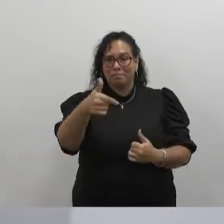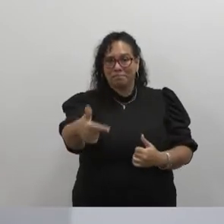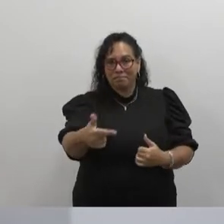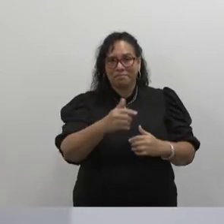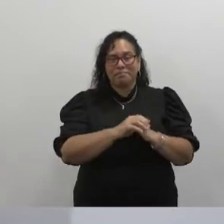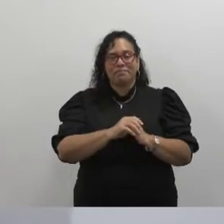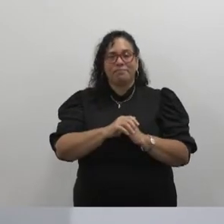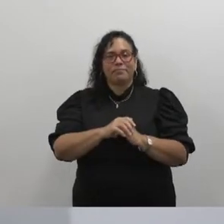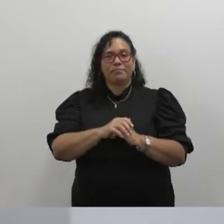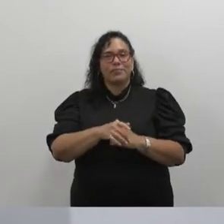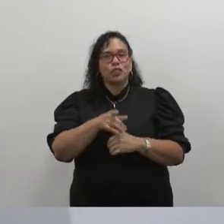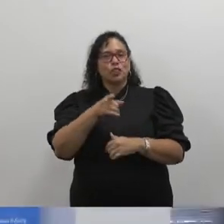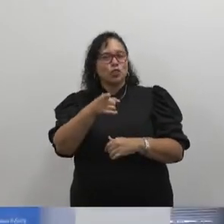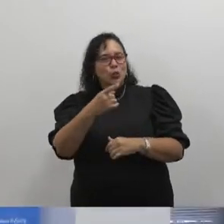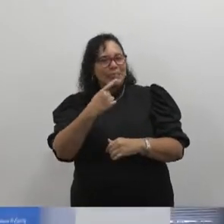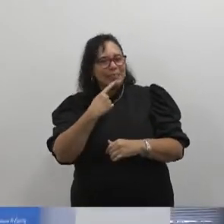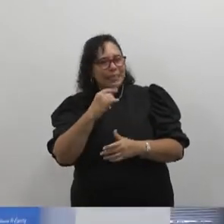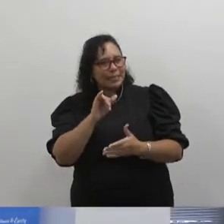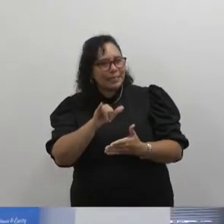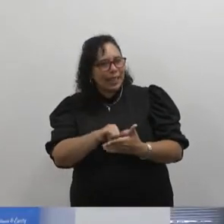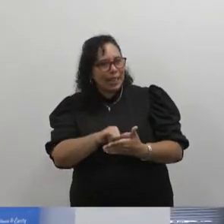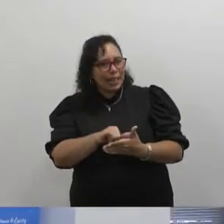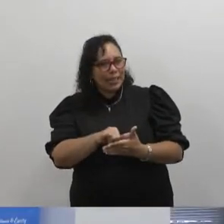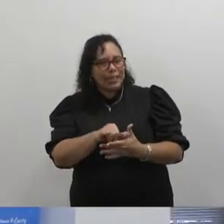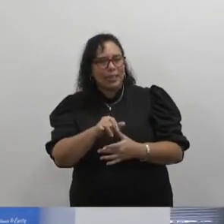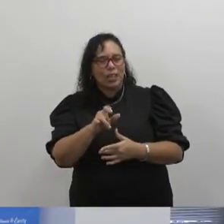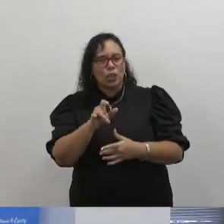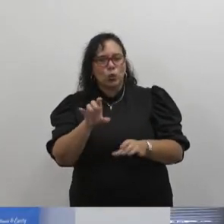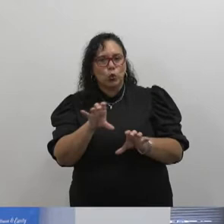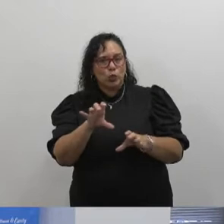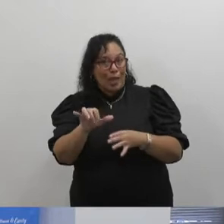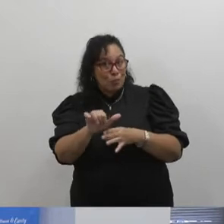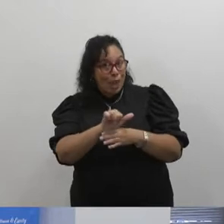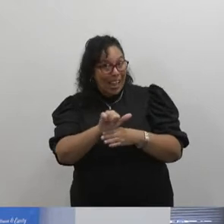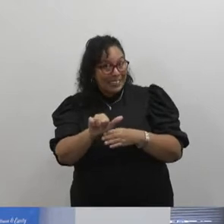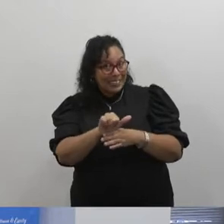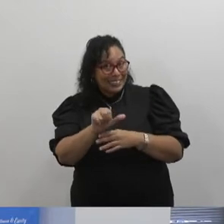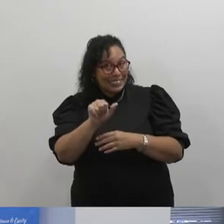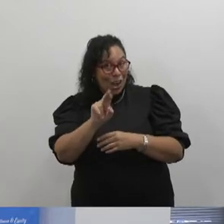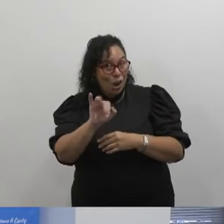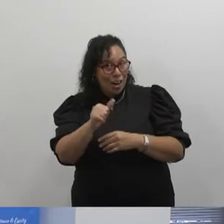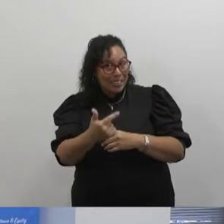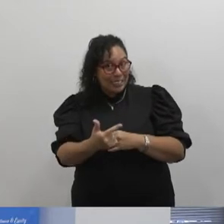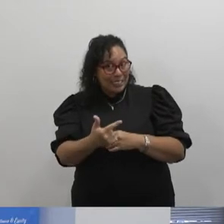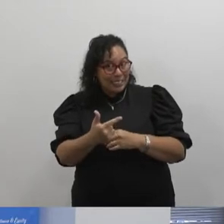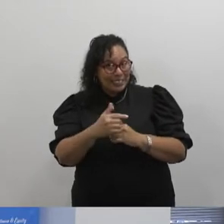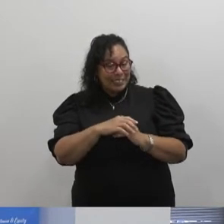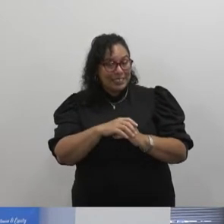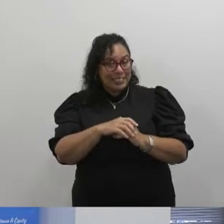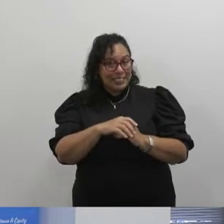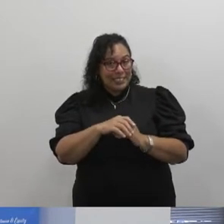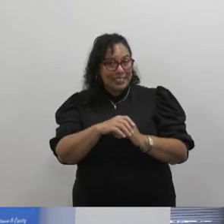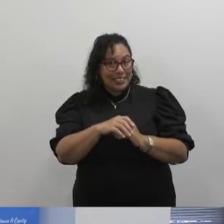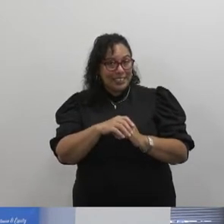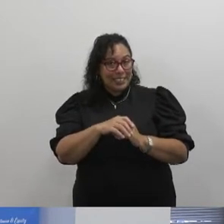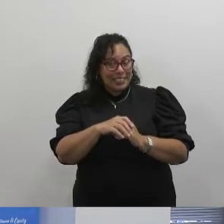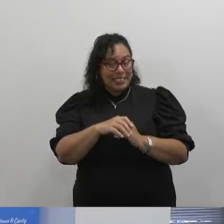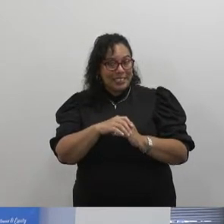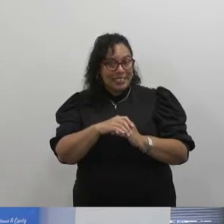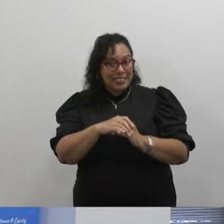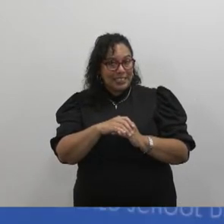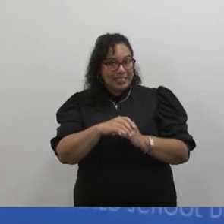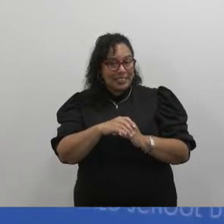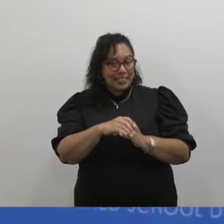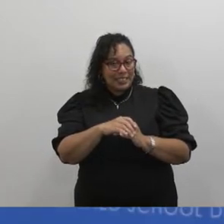ốc cân đại bàn phá đo mặt tay bò sâm can sâm can nơi bên đây akun say chưa bây